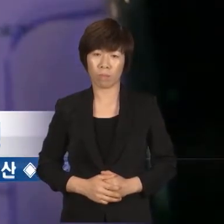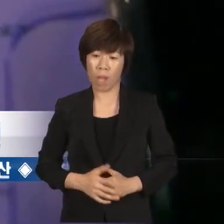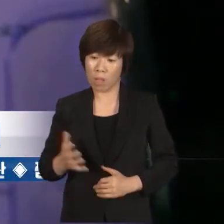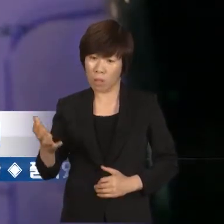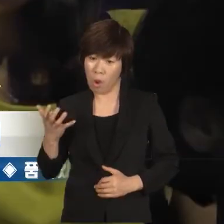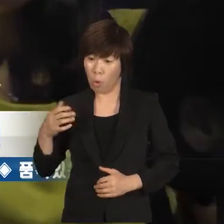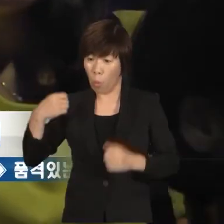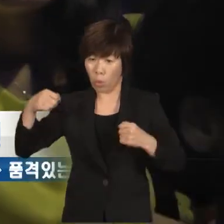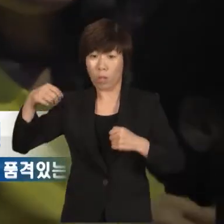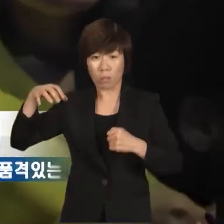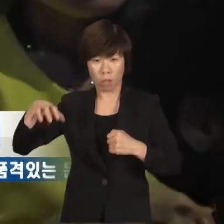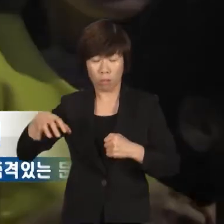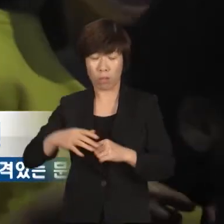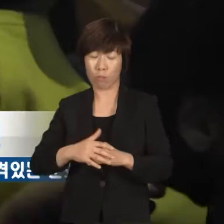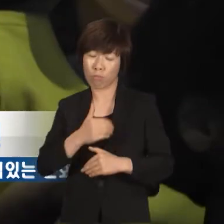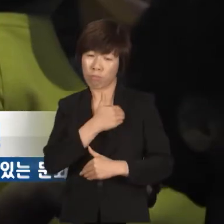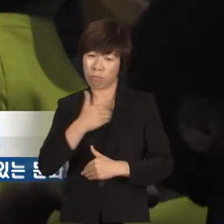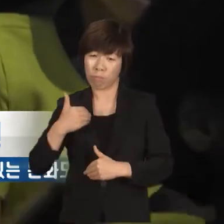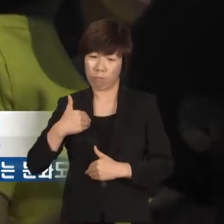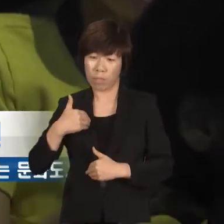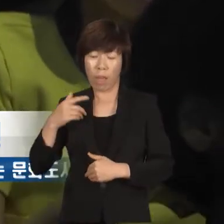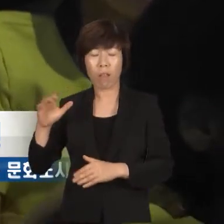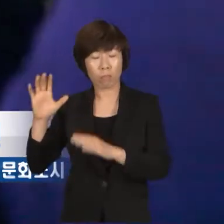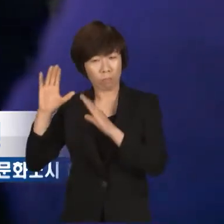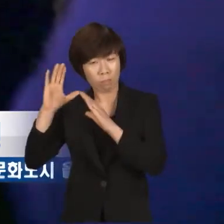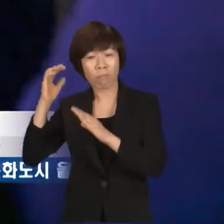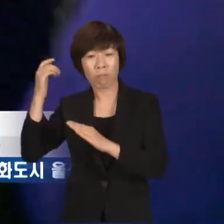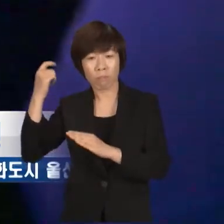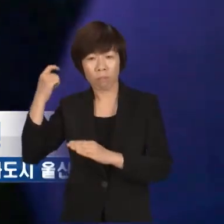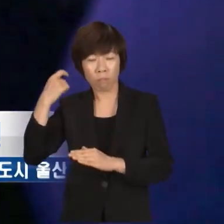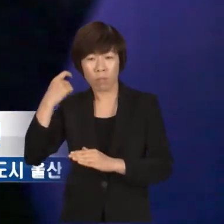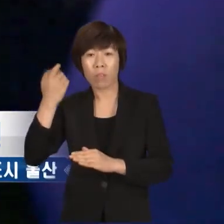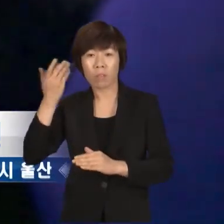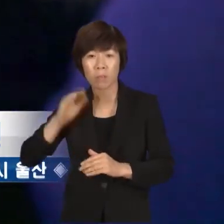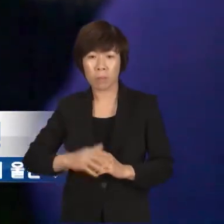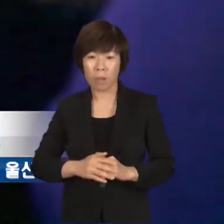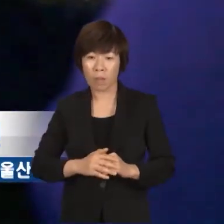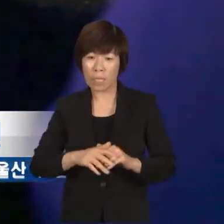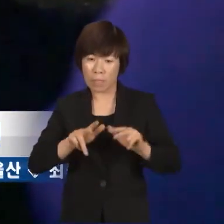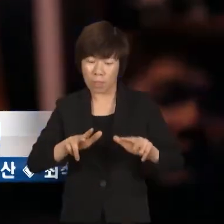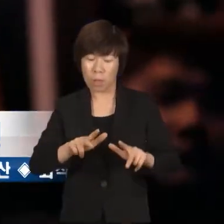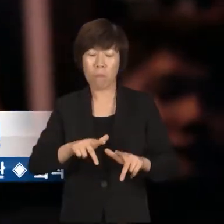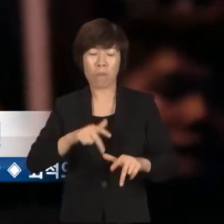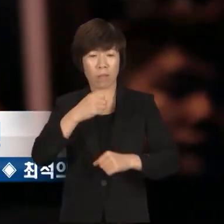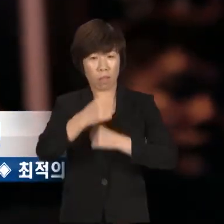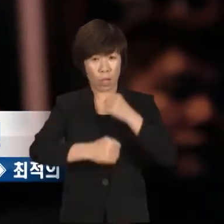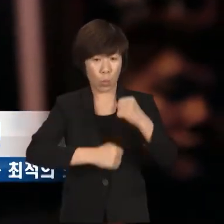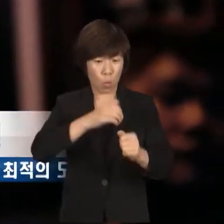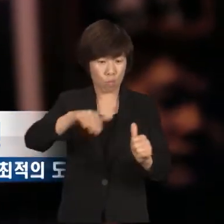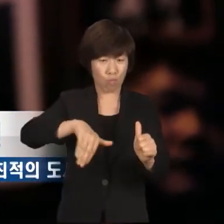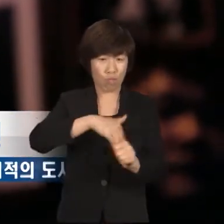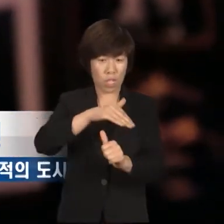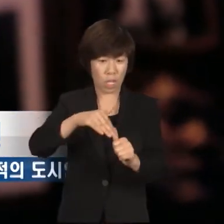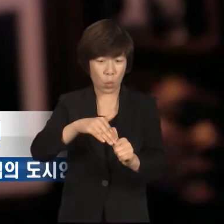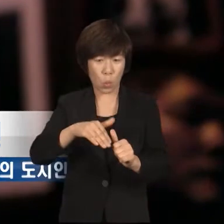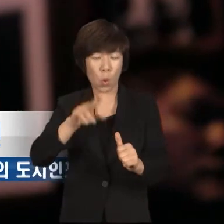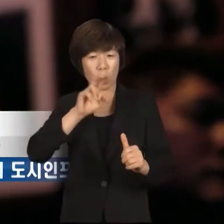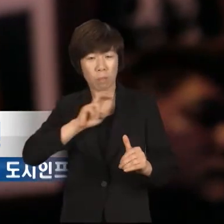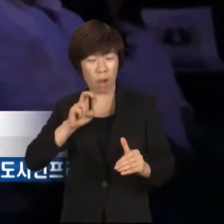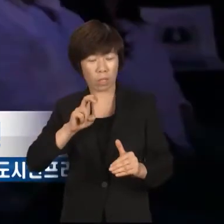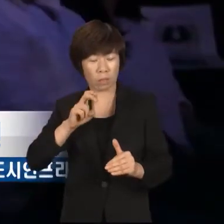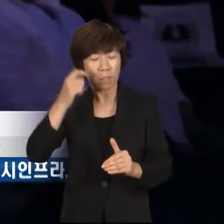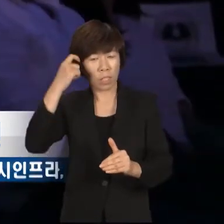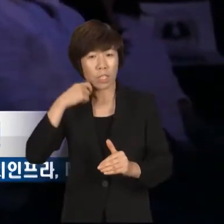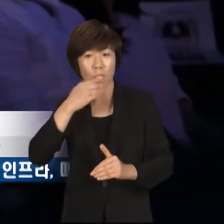이전 공연장에서는 여유롭게 재즈의 선율을 느꼈다면 이곳에서는 보다 자유로운 분위기로 재즈를 만끽할 수